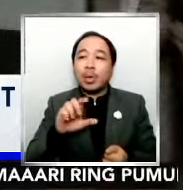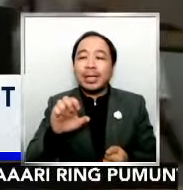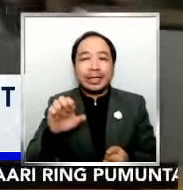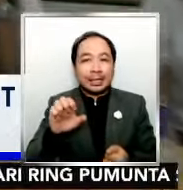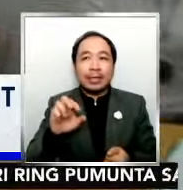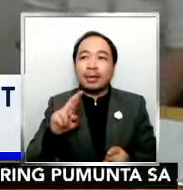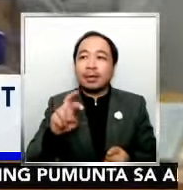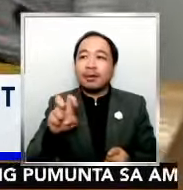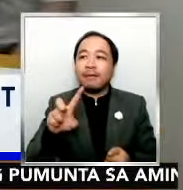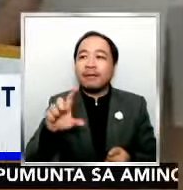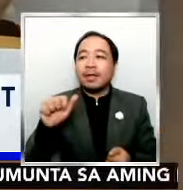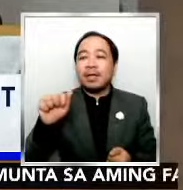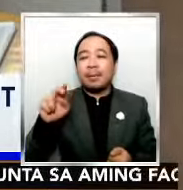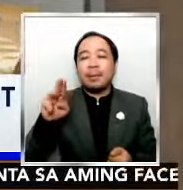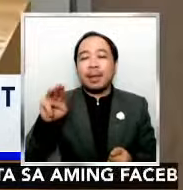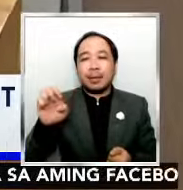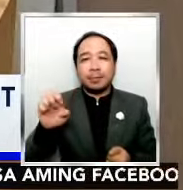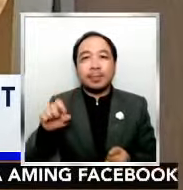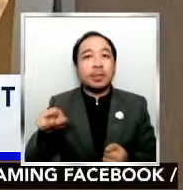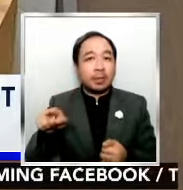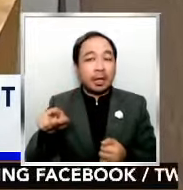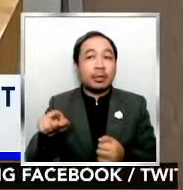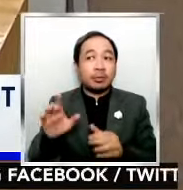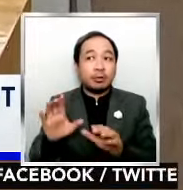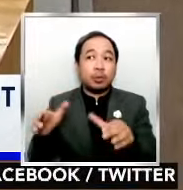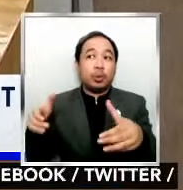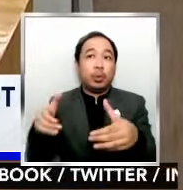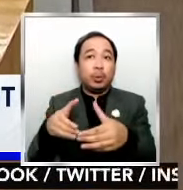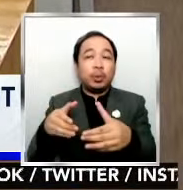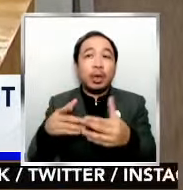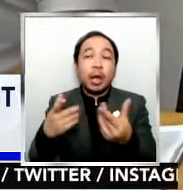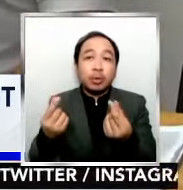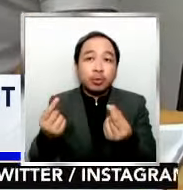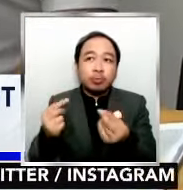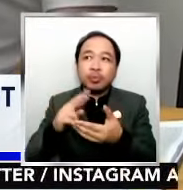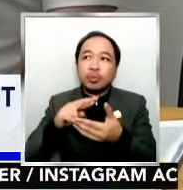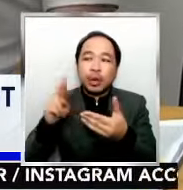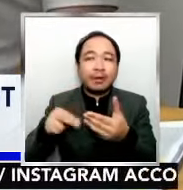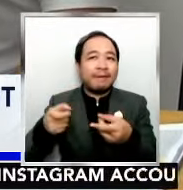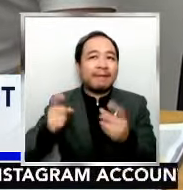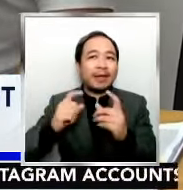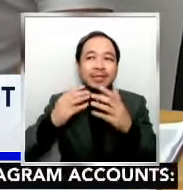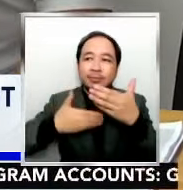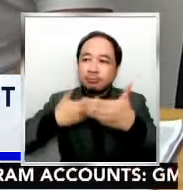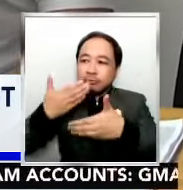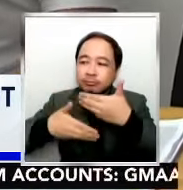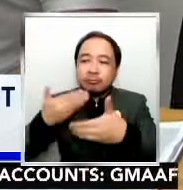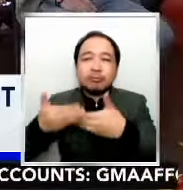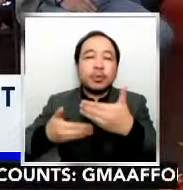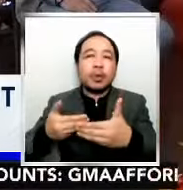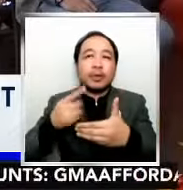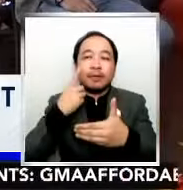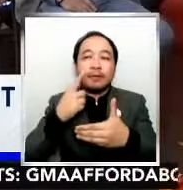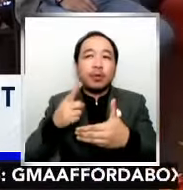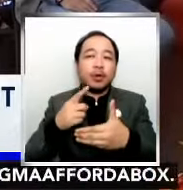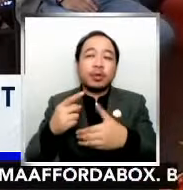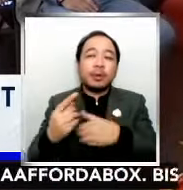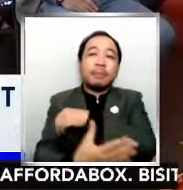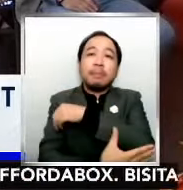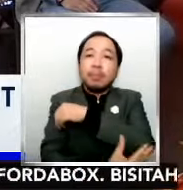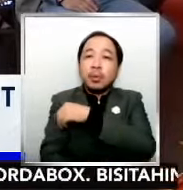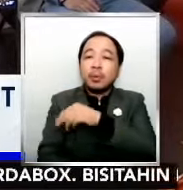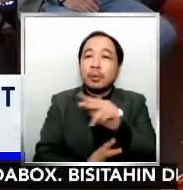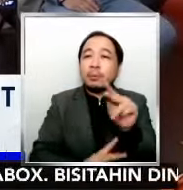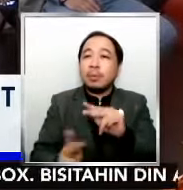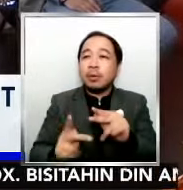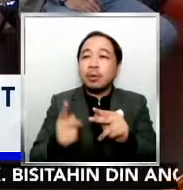isang buong magre-resulta na raw ng mas mabilis na transaksyon ng mga mahihirap sa tulong para sa